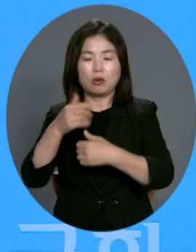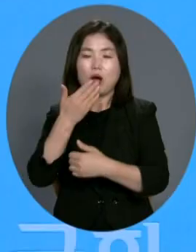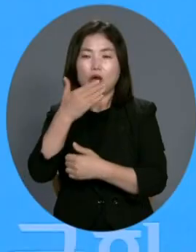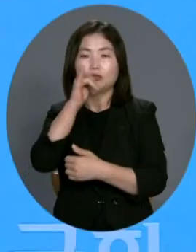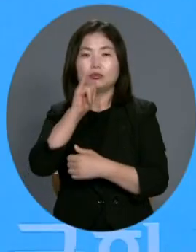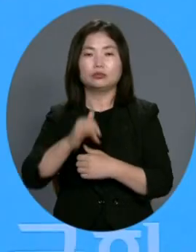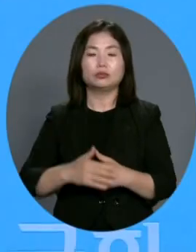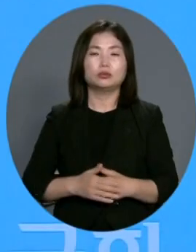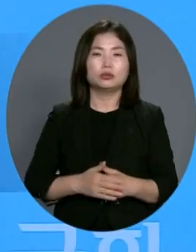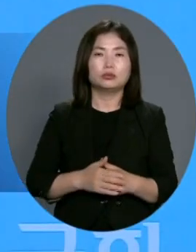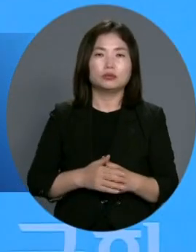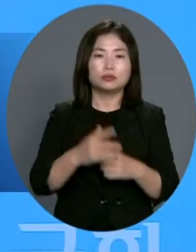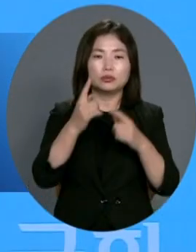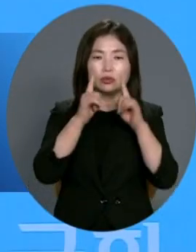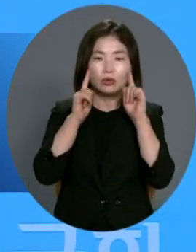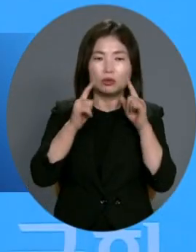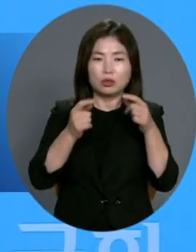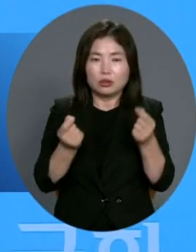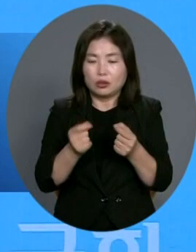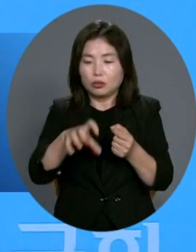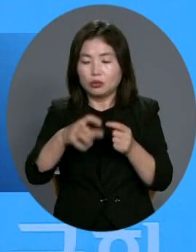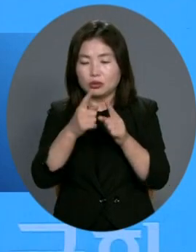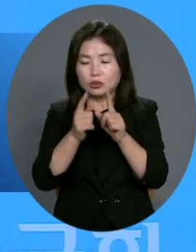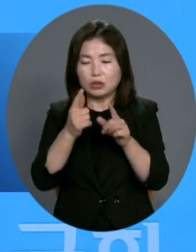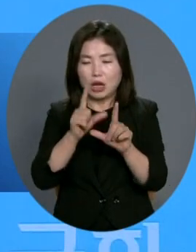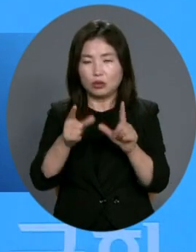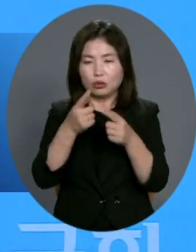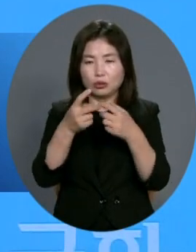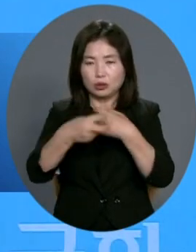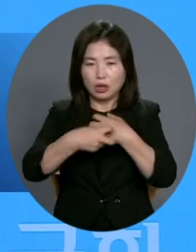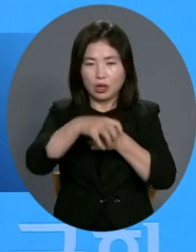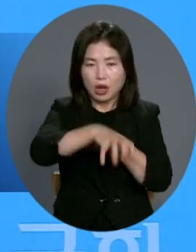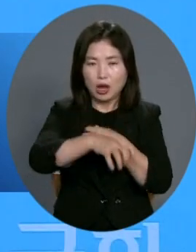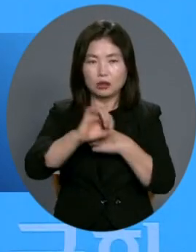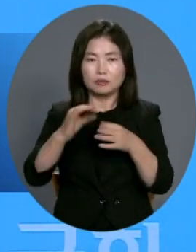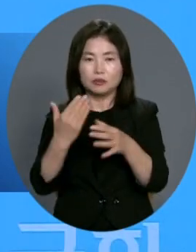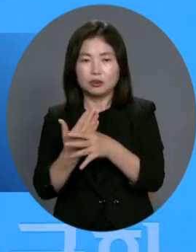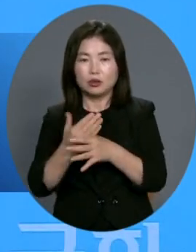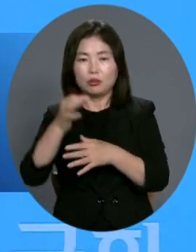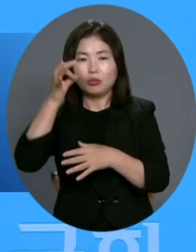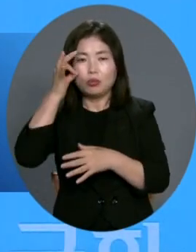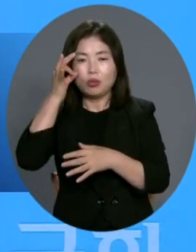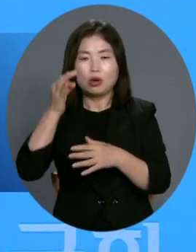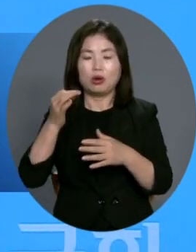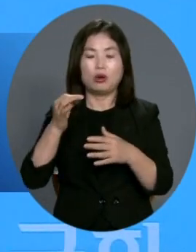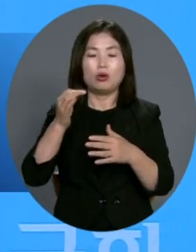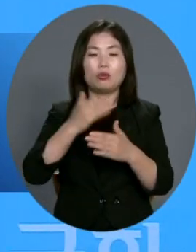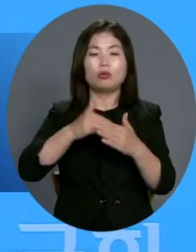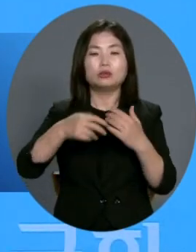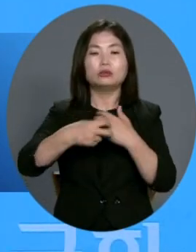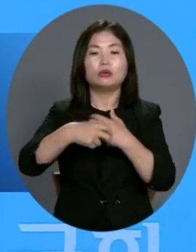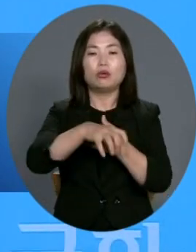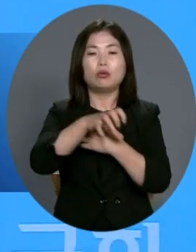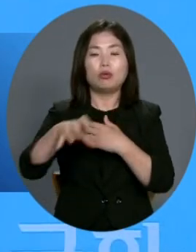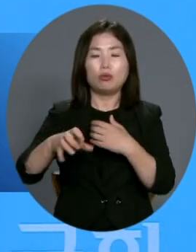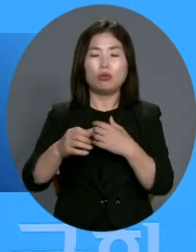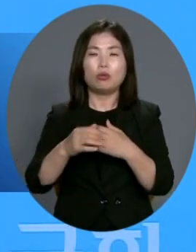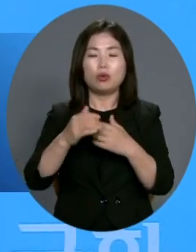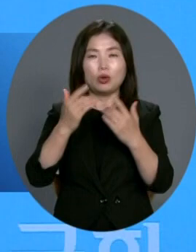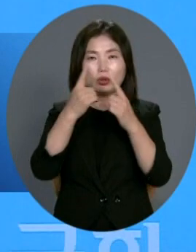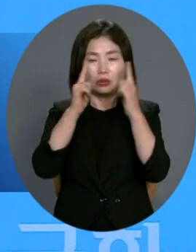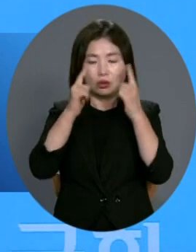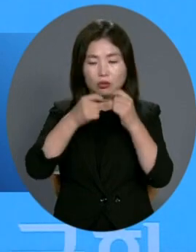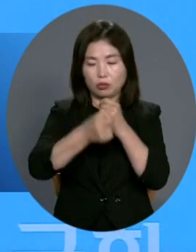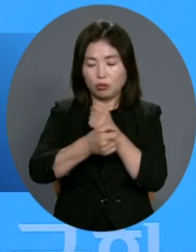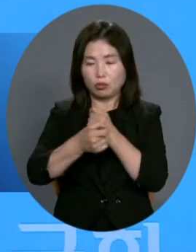저희 대학에 가까이 있는 안동의료원뿐만 아니라 김천이라든지 포항이라든지 공공의료원을 대학부속병원에서